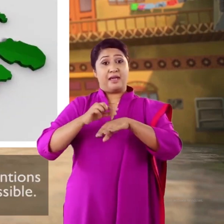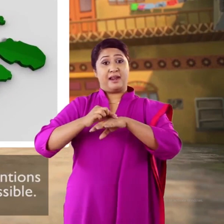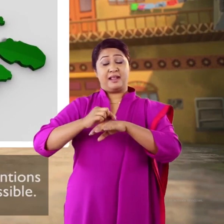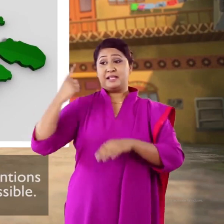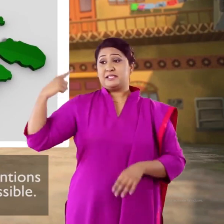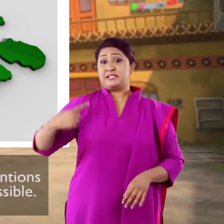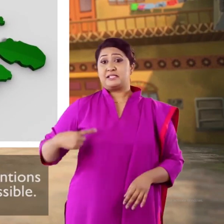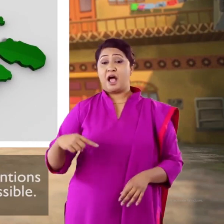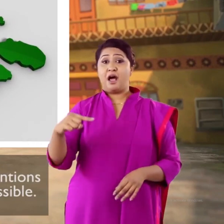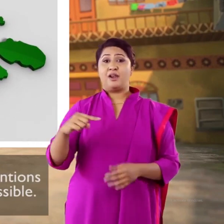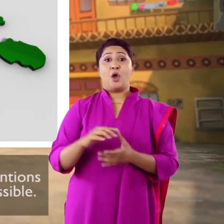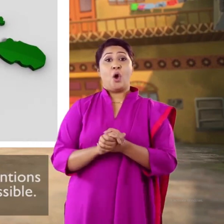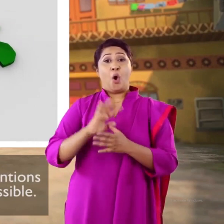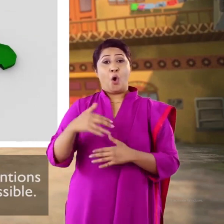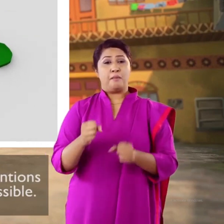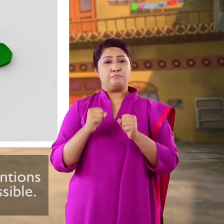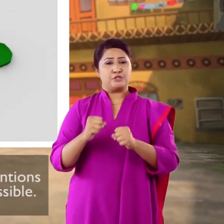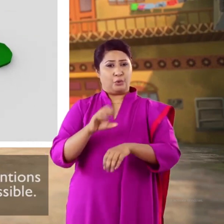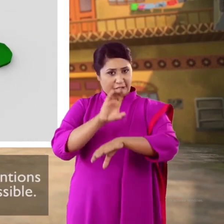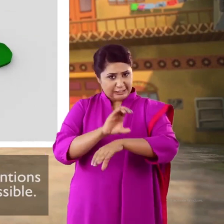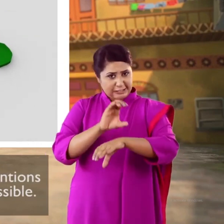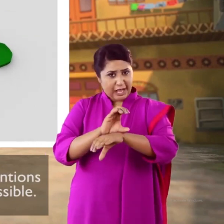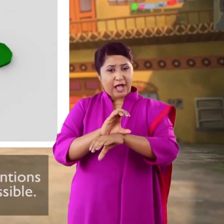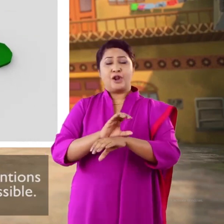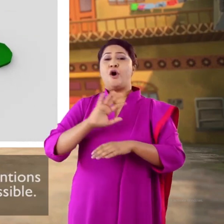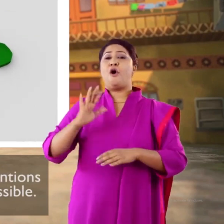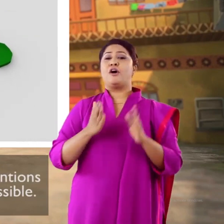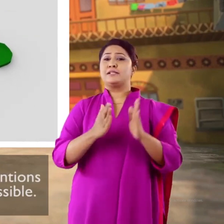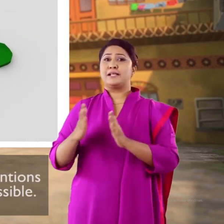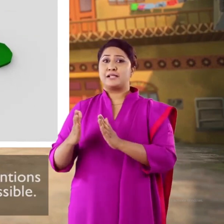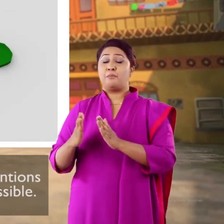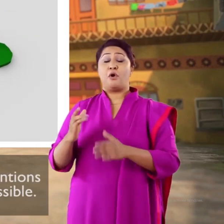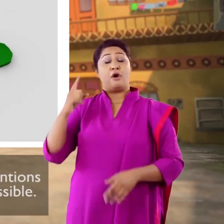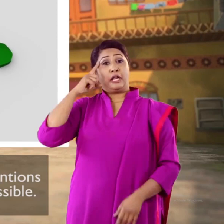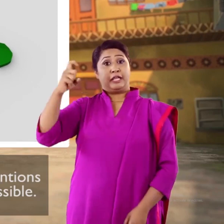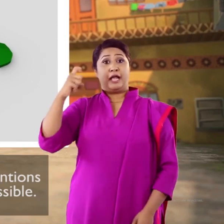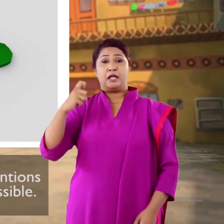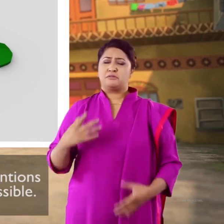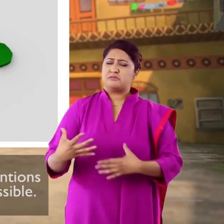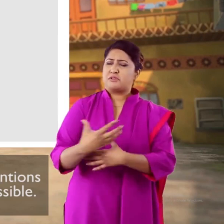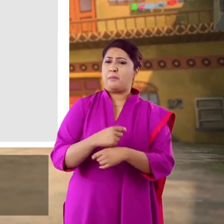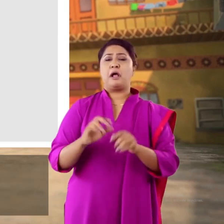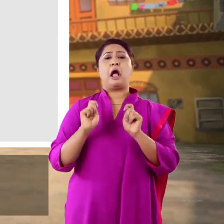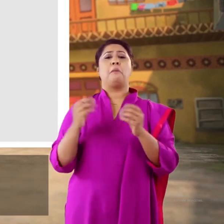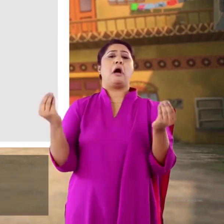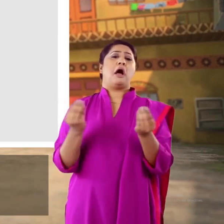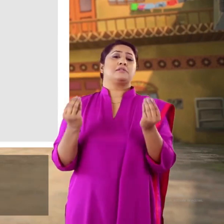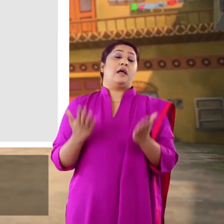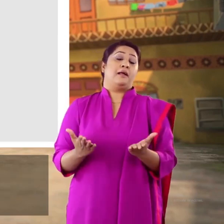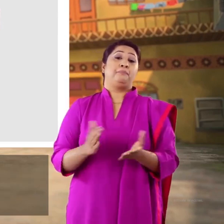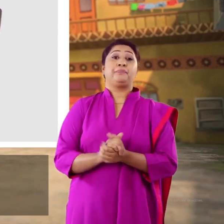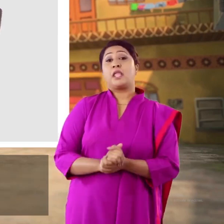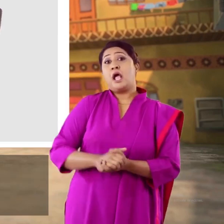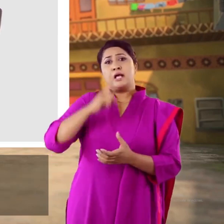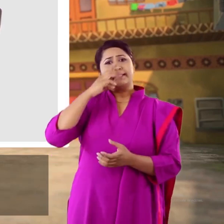होगी, और अगर मजबूत ईमान, तंजीम और अकीदा हो तो सब कुछ मुमकिन है। मगर